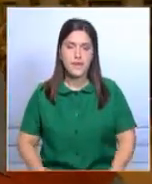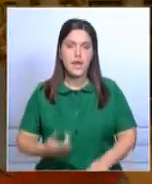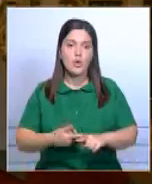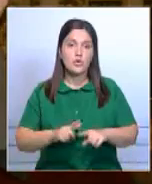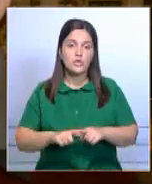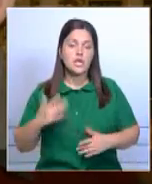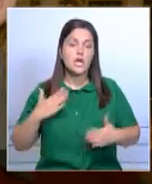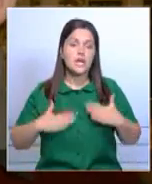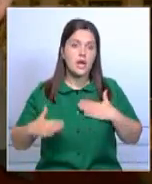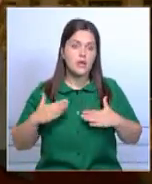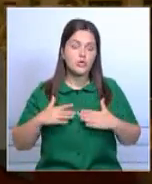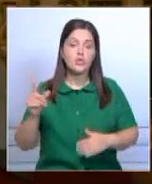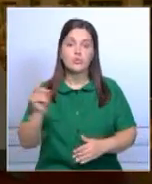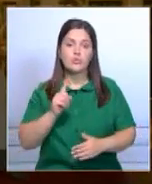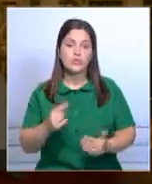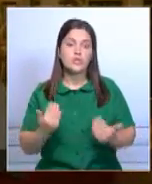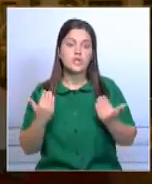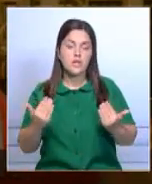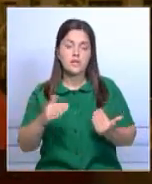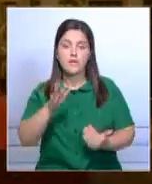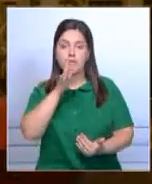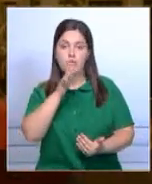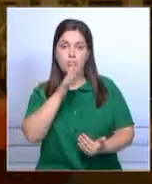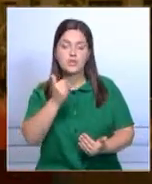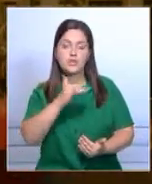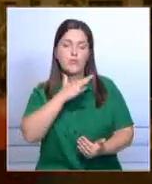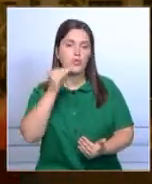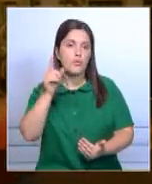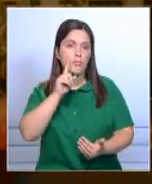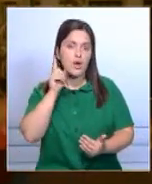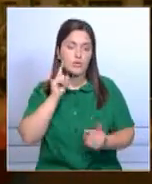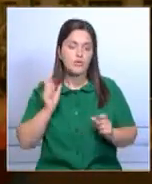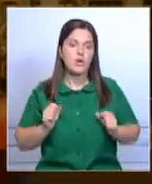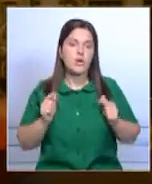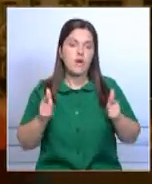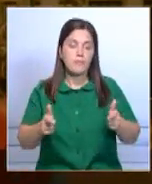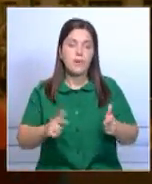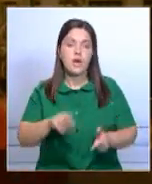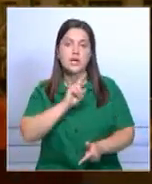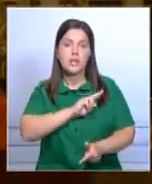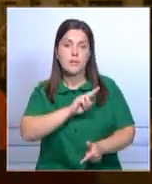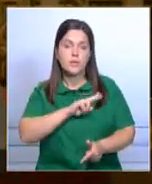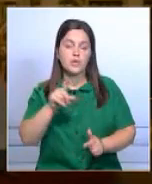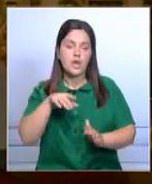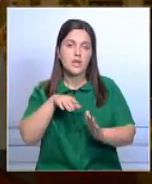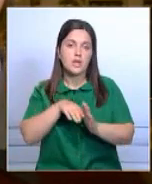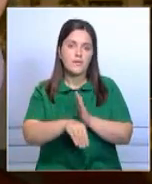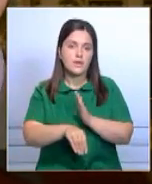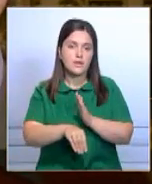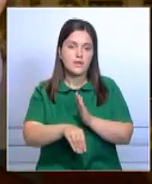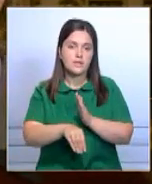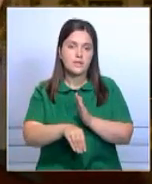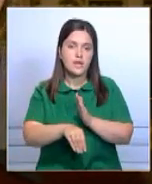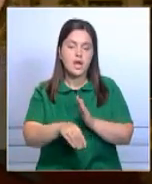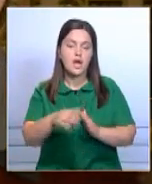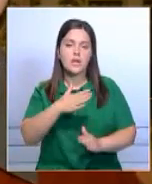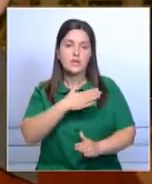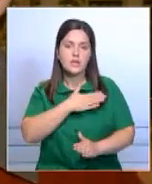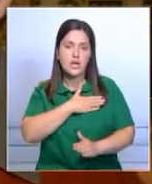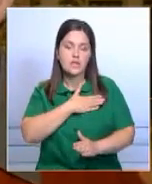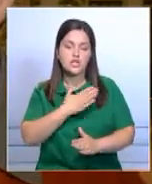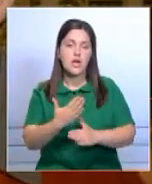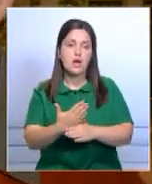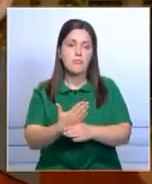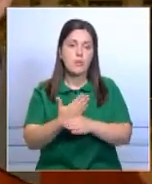что в данное время особенно стало много молодежи, которая является нашей опорой